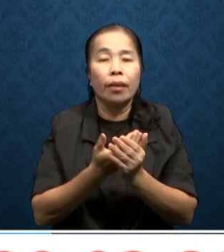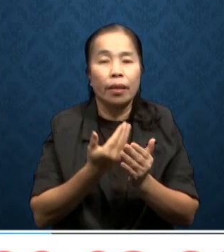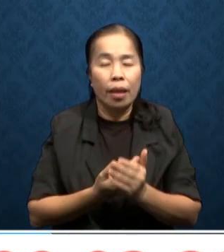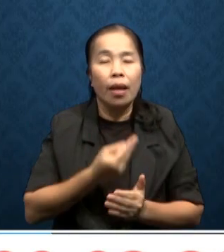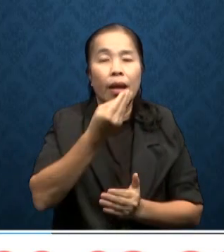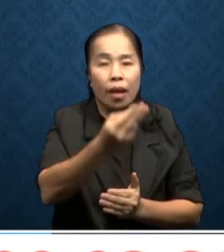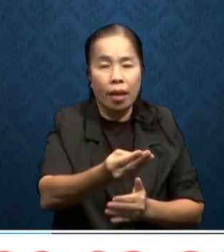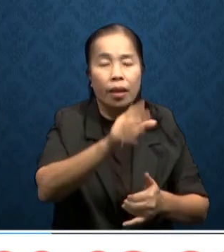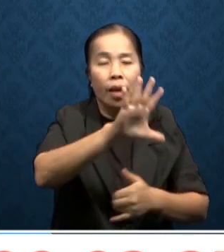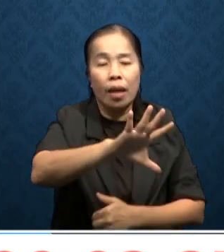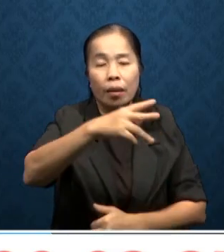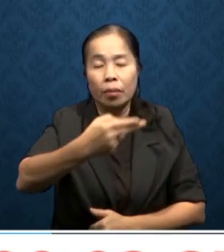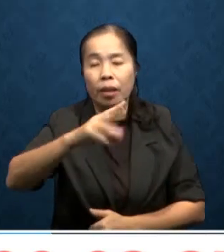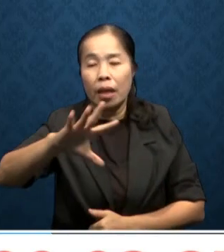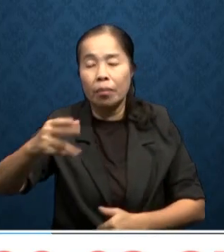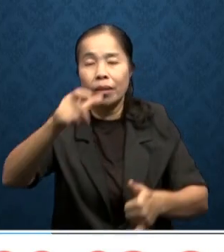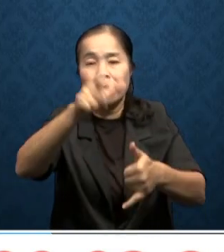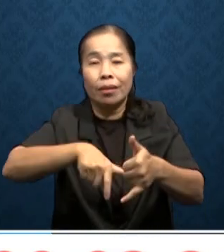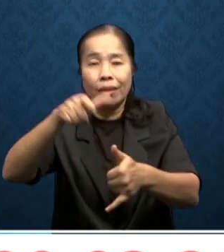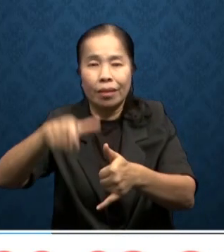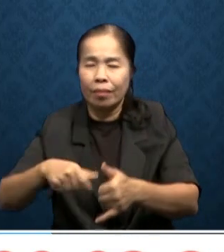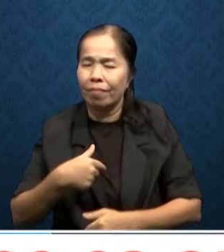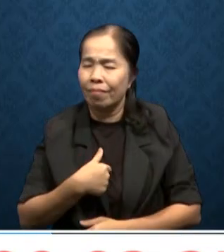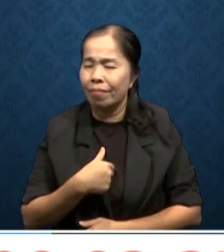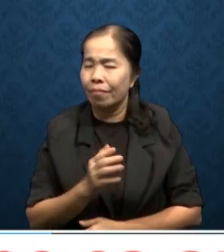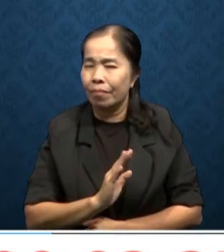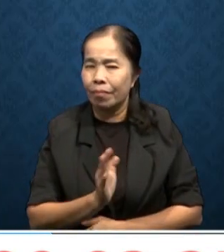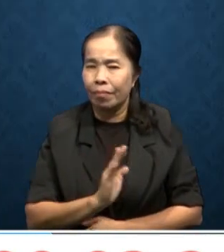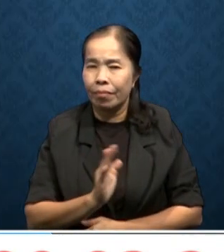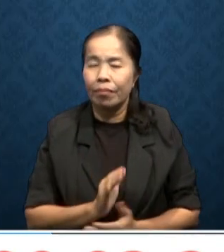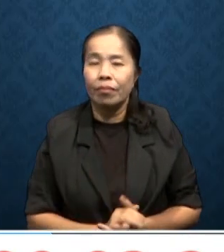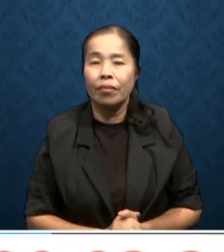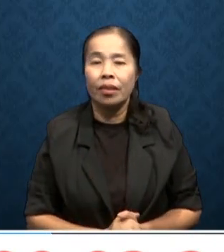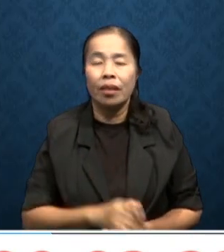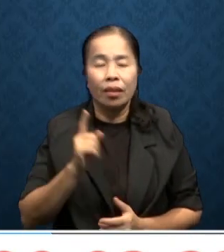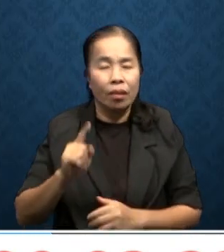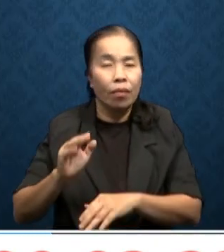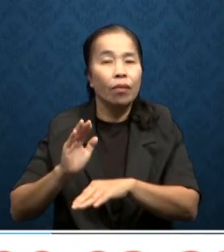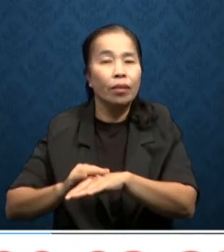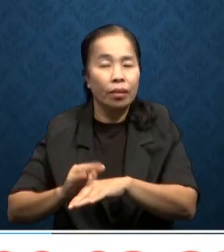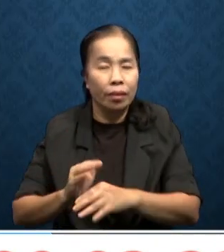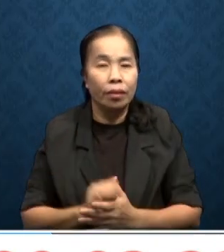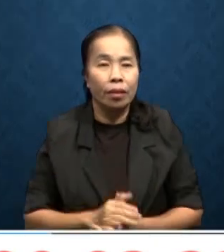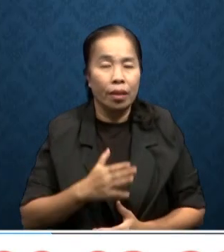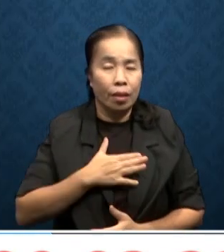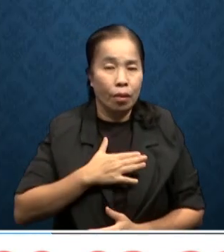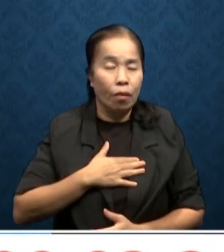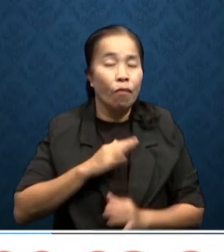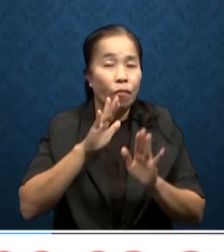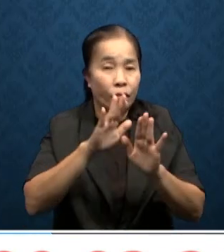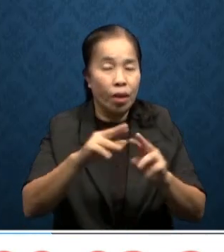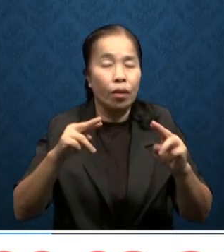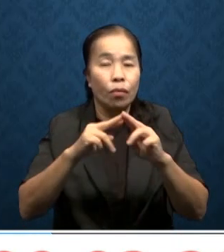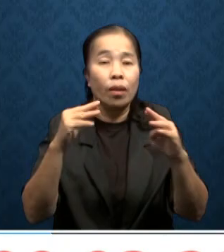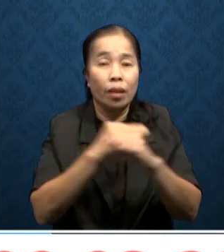ต่อร่ายไม่ใช่นะครับ คณชทรม จะตองตามเรื่องด้วยว่าอนนี้ผมให้กระทรงคามอนาคมเป็น